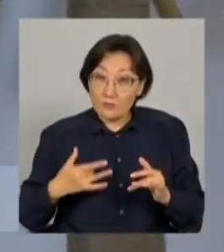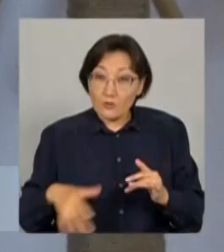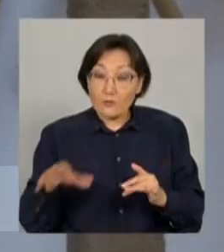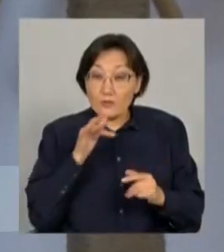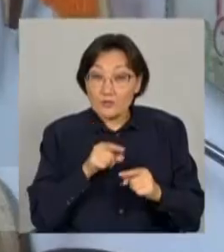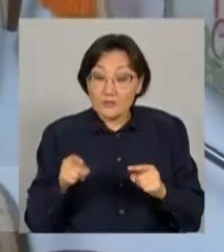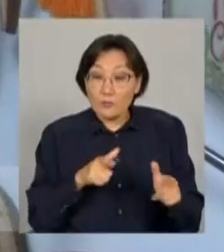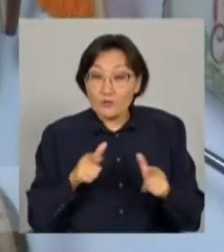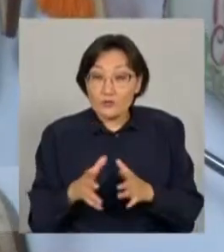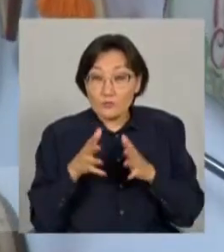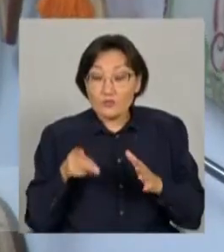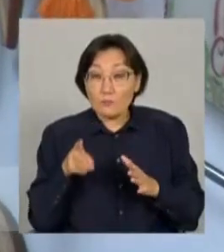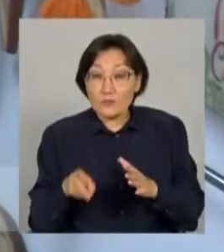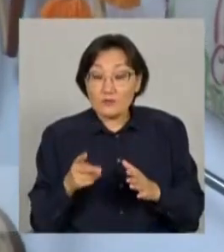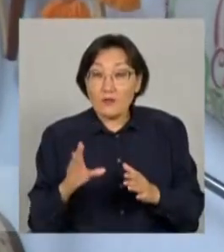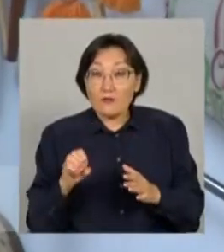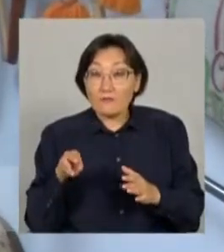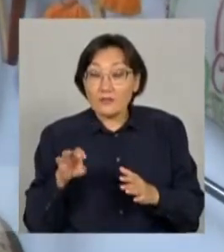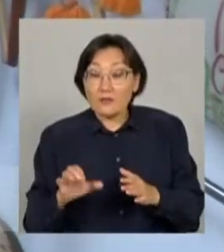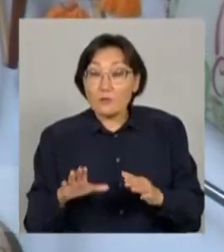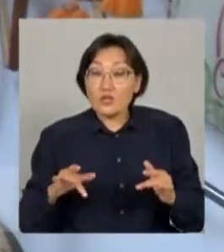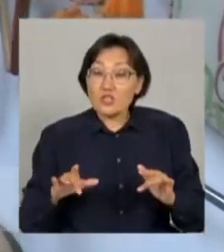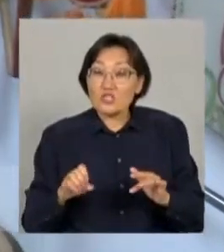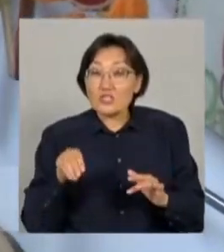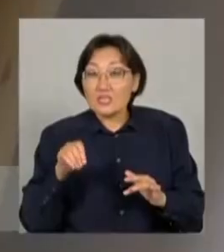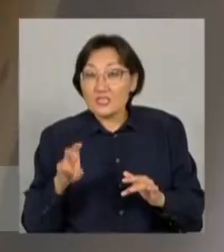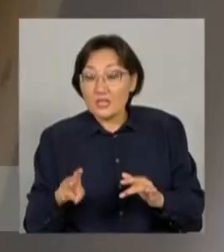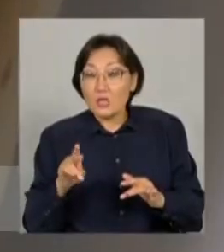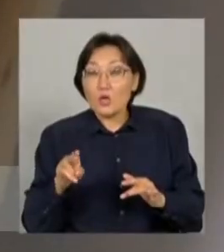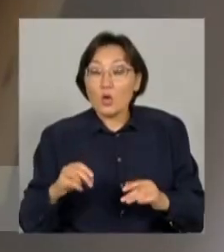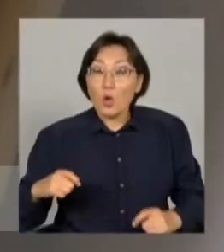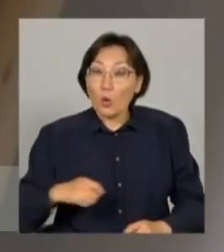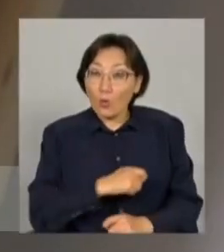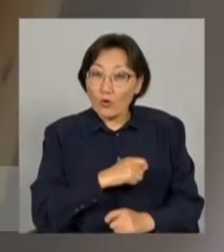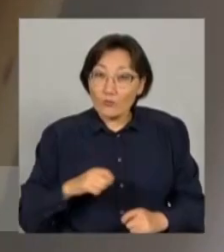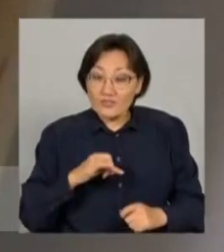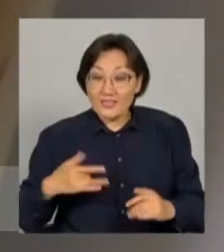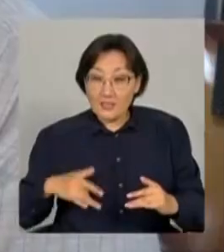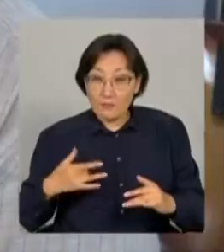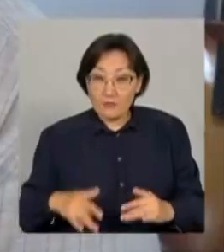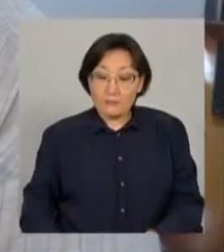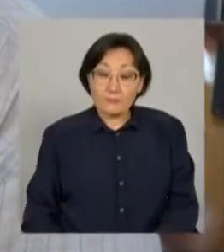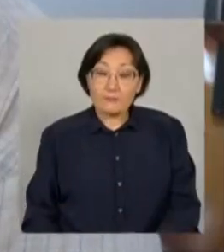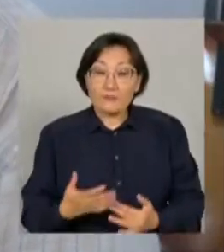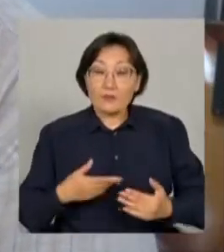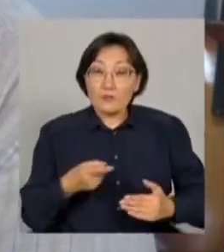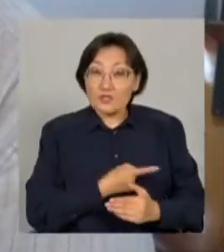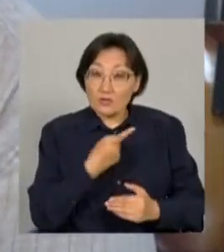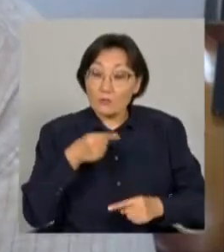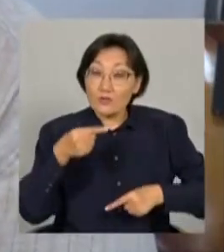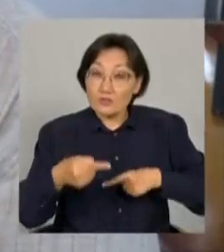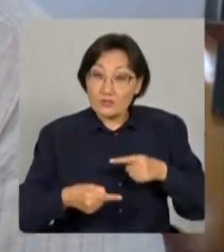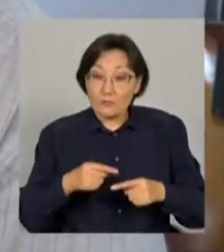За все время он изготовил более 2000 видов жетегена, кобыза и домбры. Мы мастера по